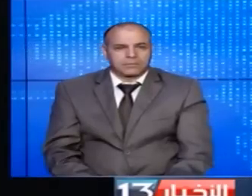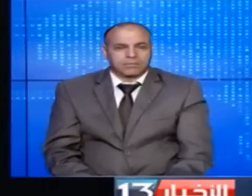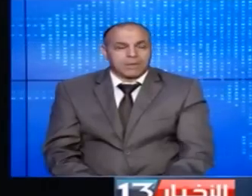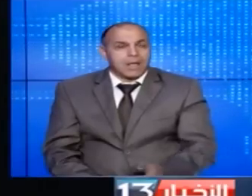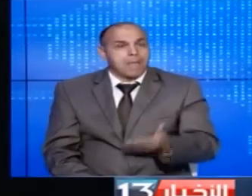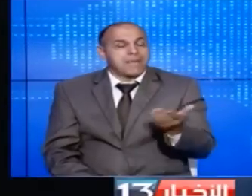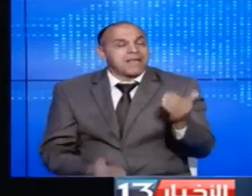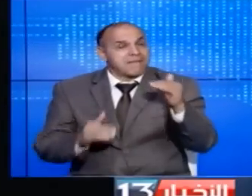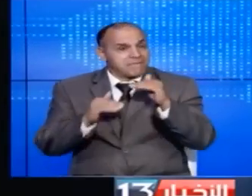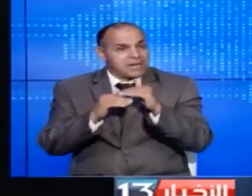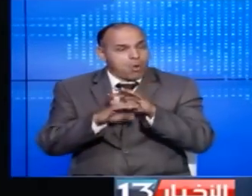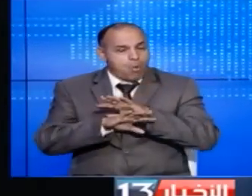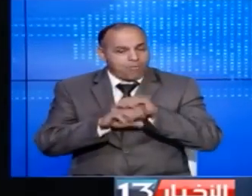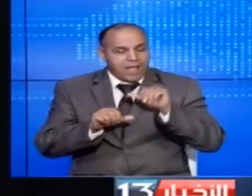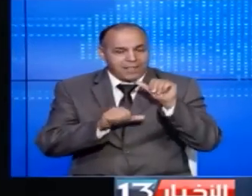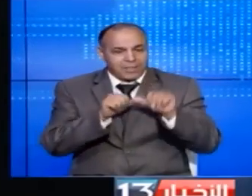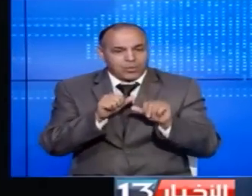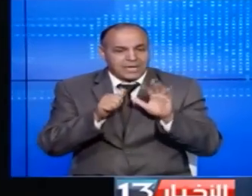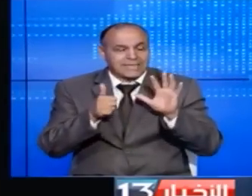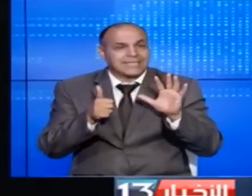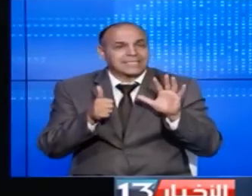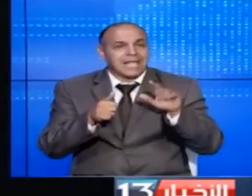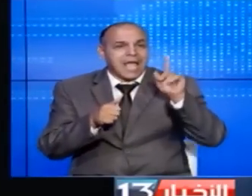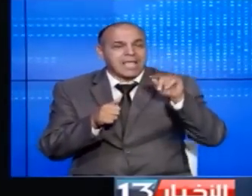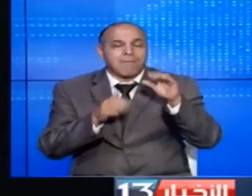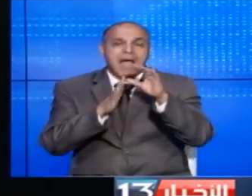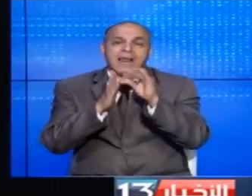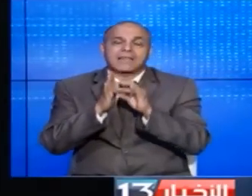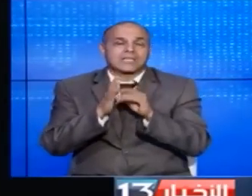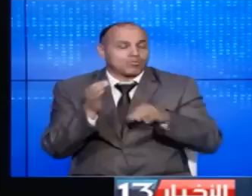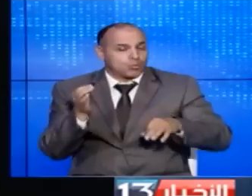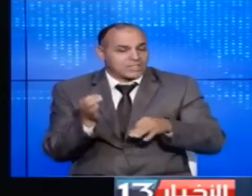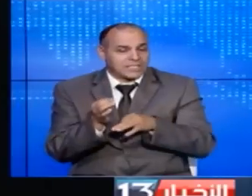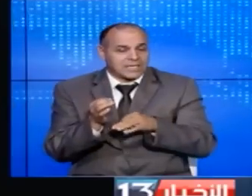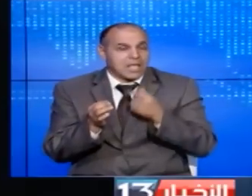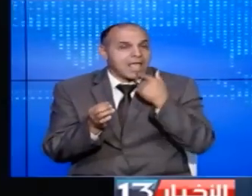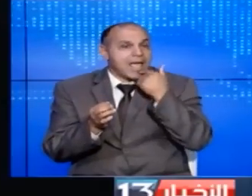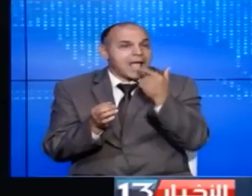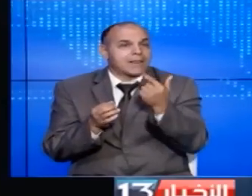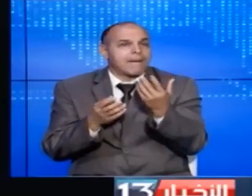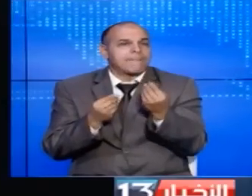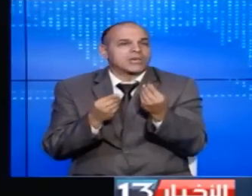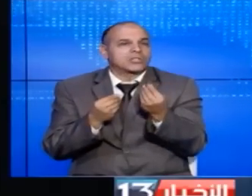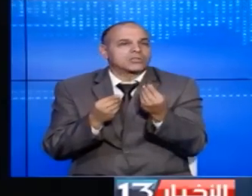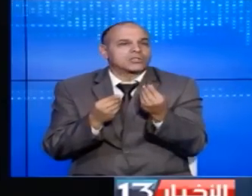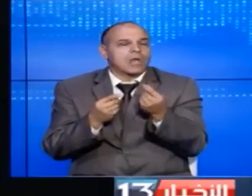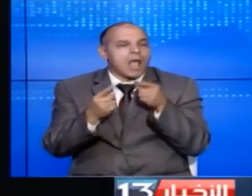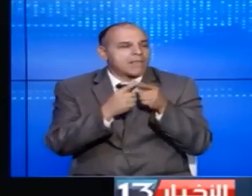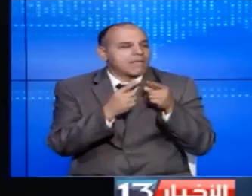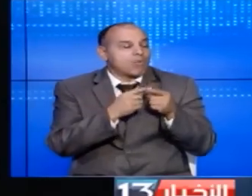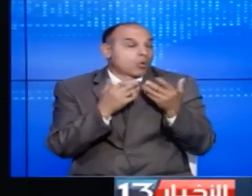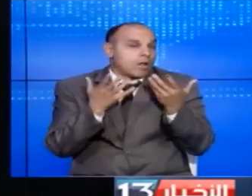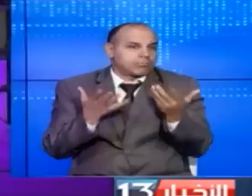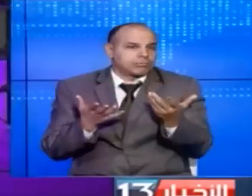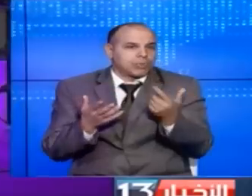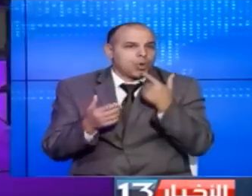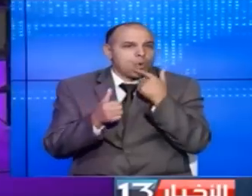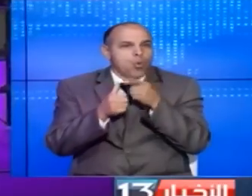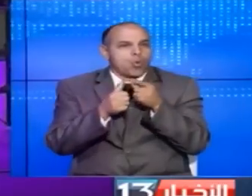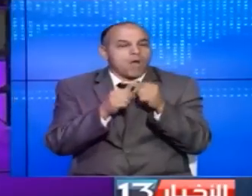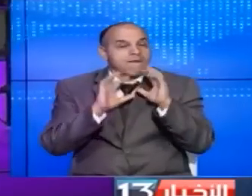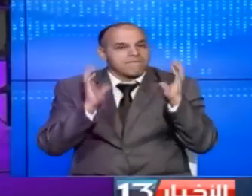بهذه السهرة انتهت الدورة 6 لأيام قرطاج الموسيقية، والتي رسمت لنفسها عدة أهداف، منها أن تكون